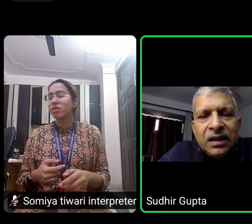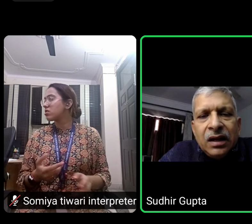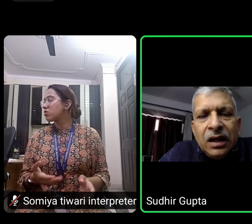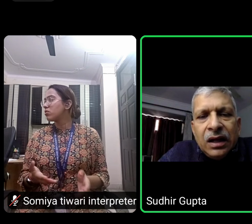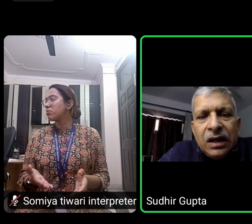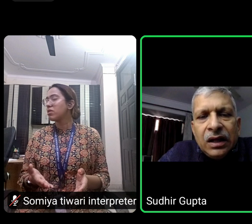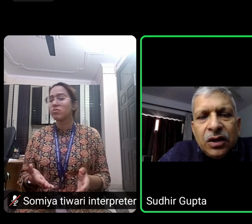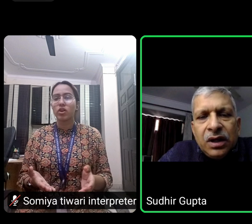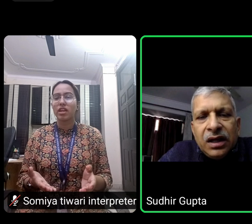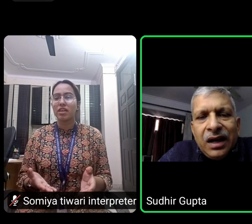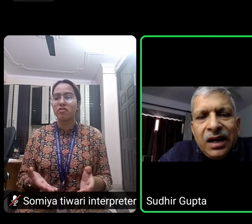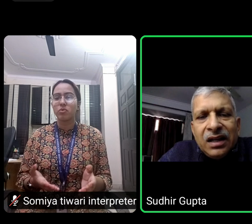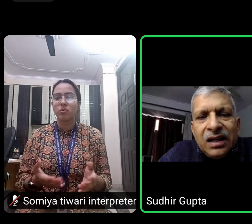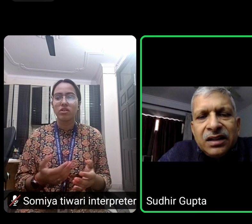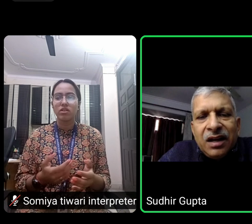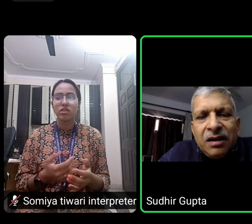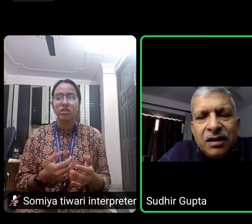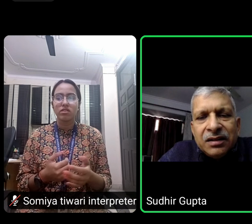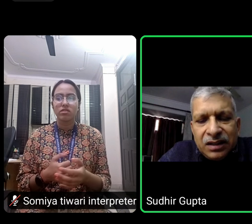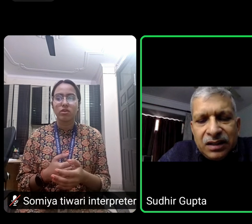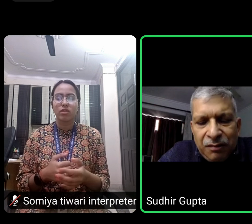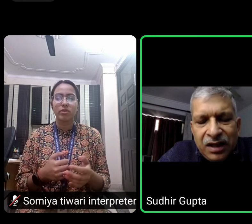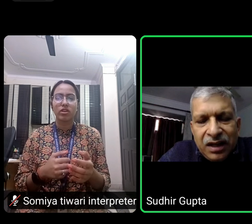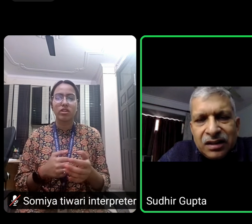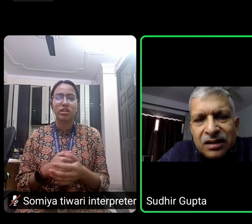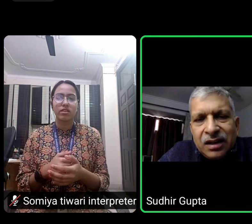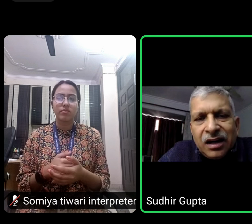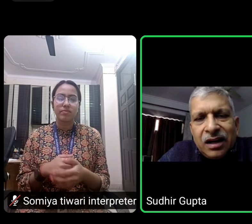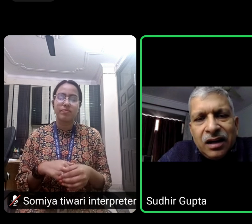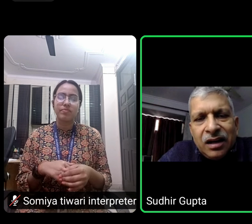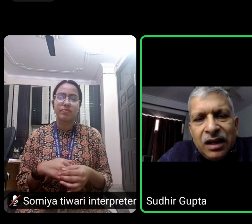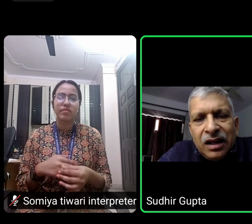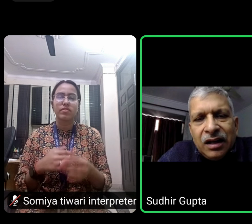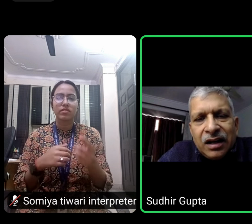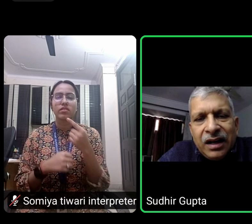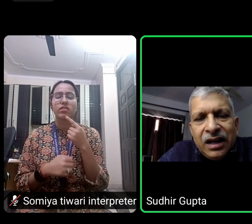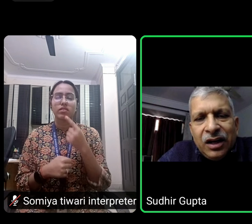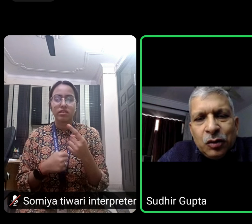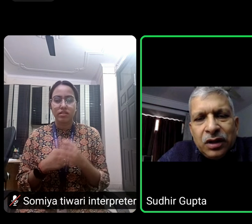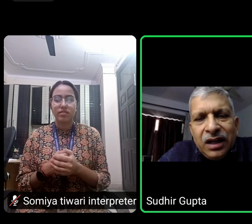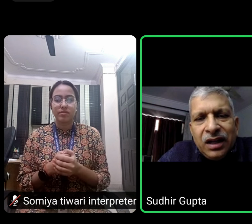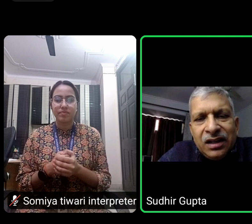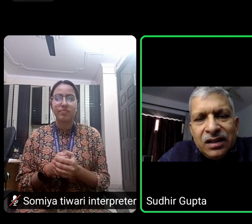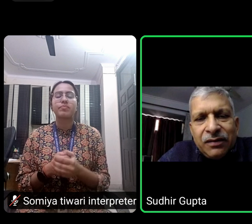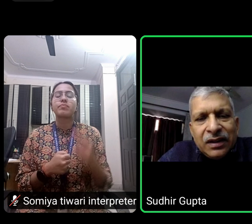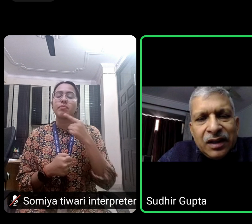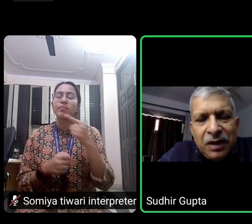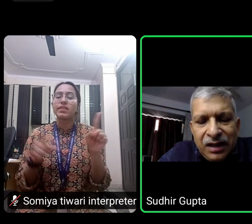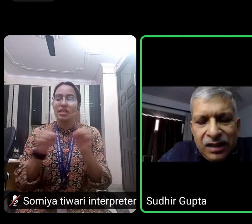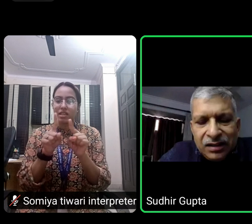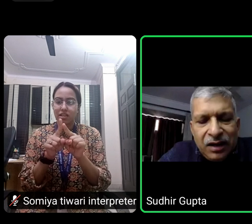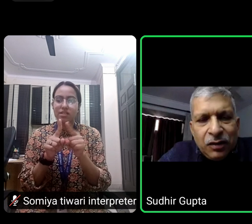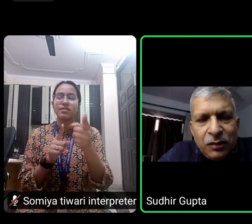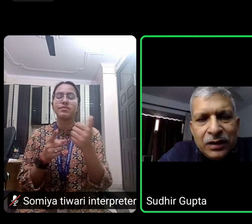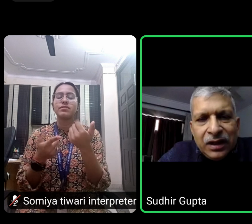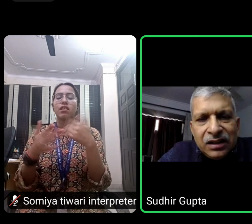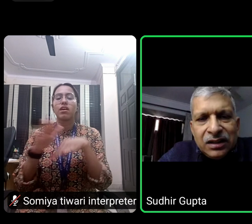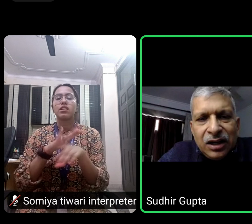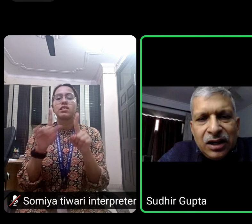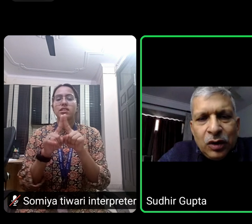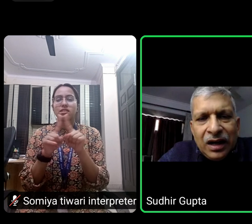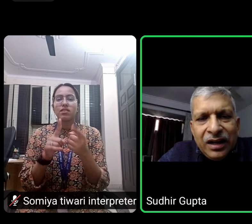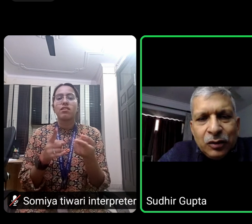करते रहिएगा, क्योंकि क्या है कि जितना जितना मेहनत का करेंगे उतना ही सफलता मिलेगी, जितना वो बोलते